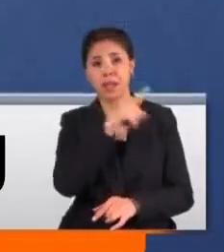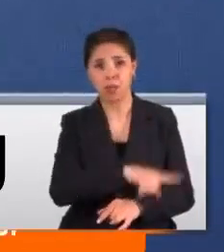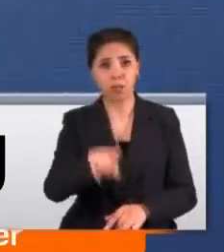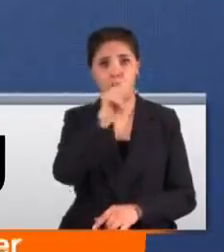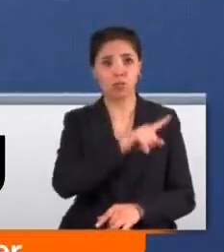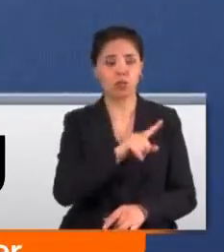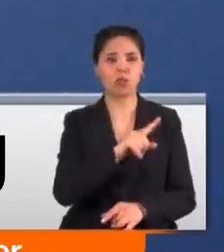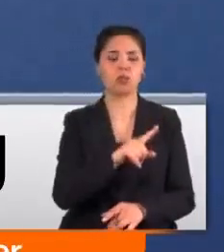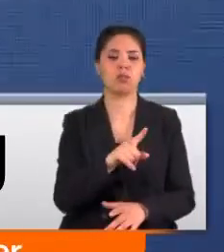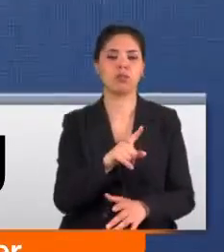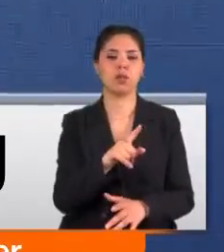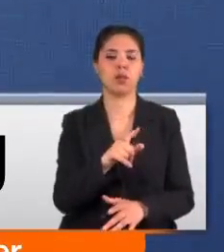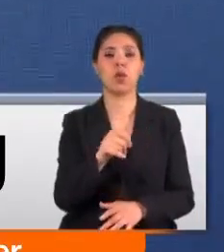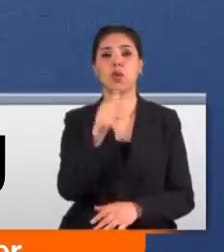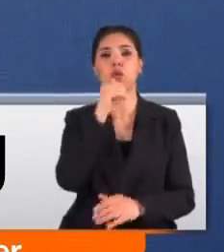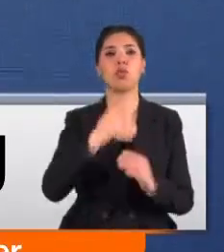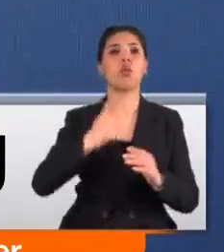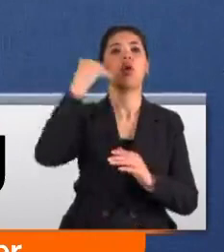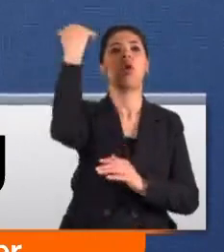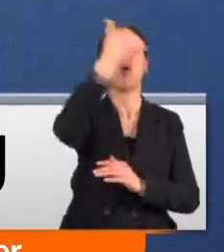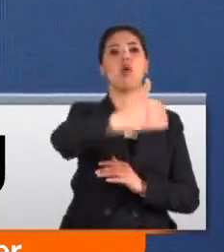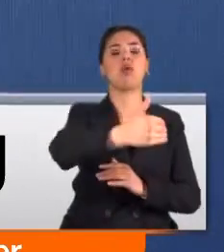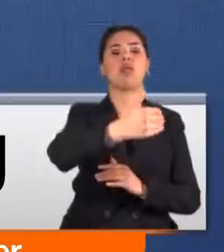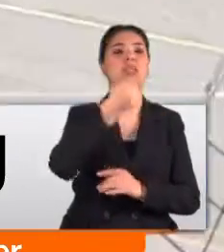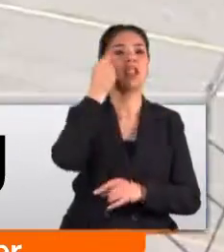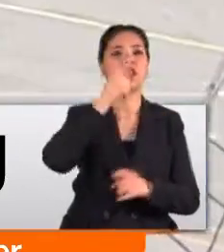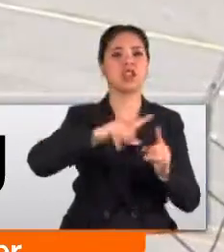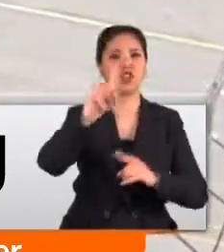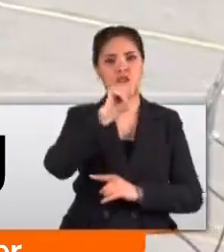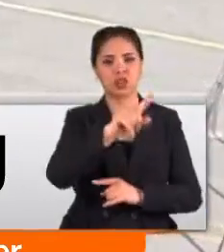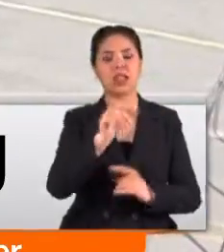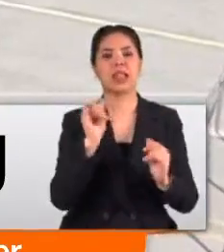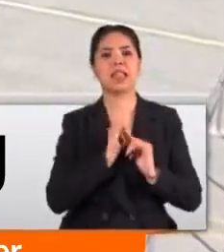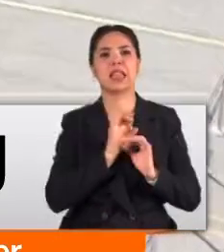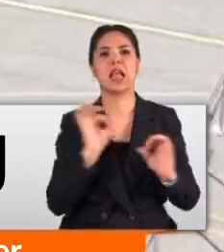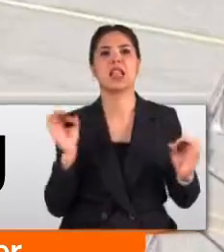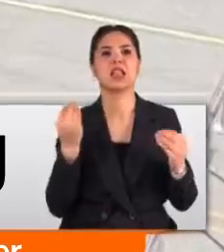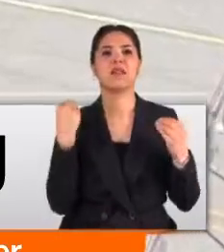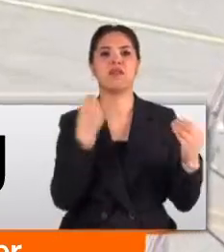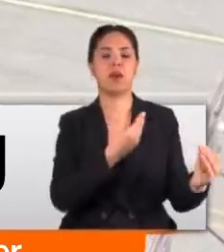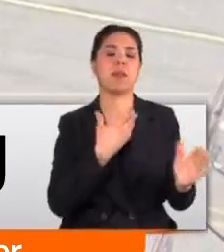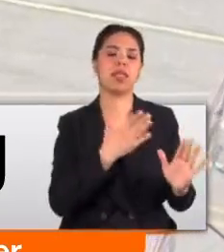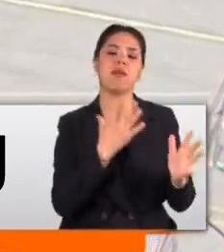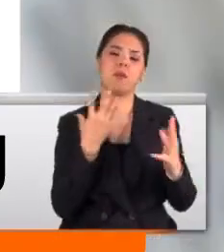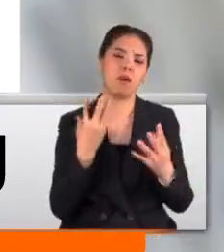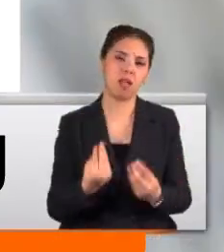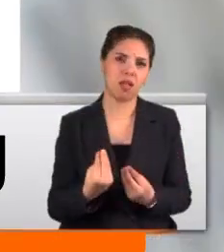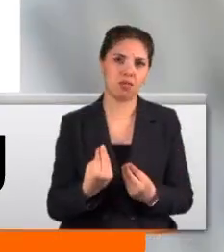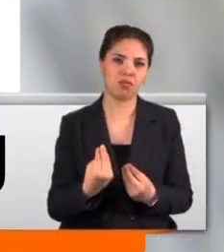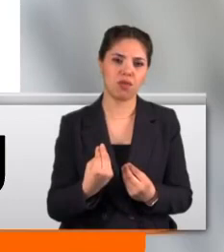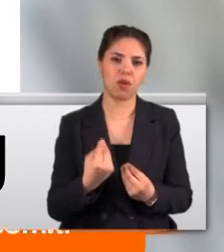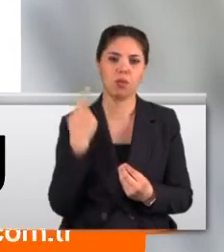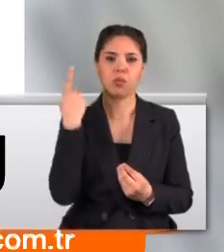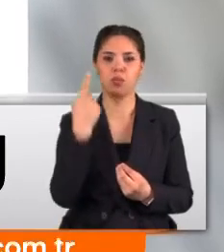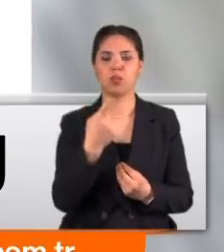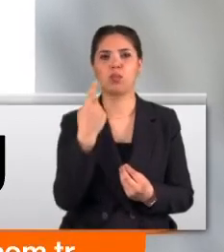da, suyun öteki tarafındakileri de rahatsız etmeyi sürdüreceğiz. Prototema